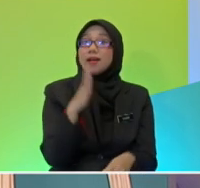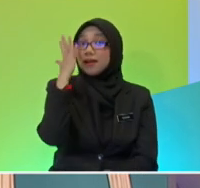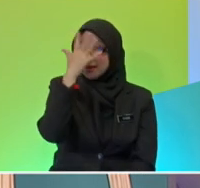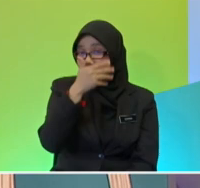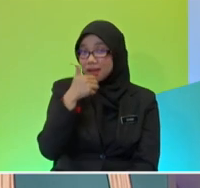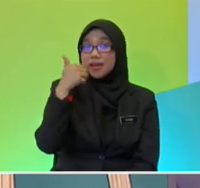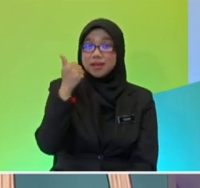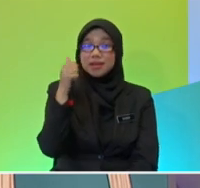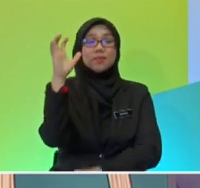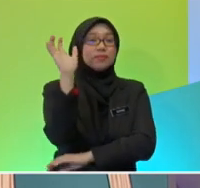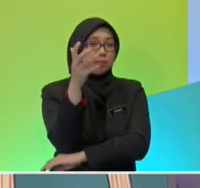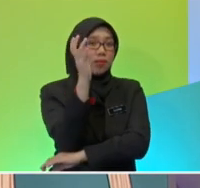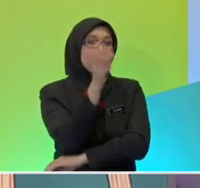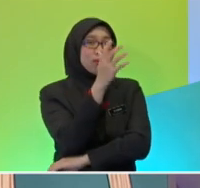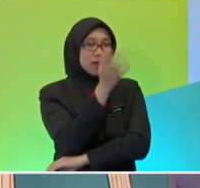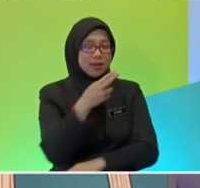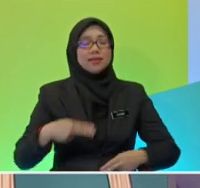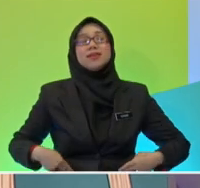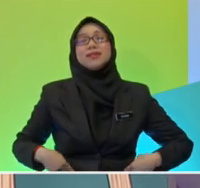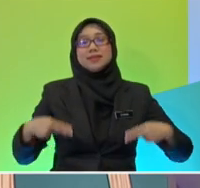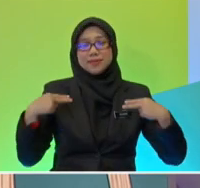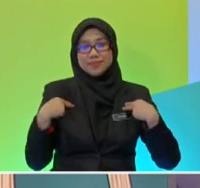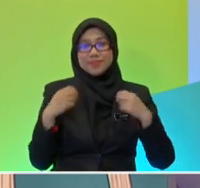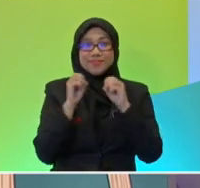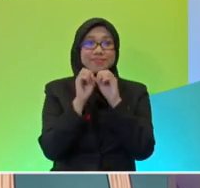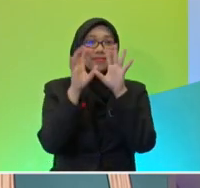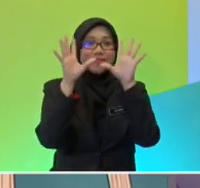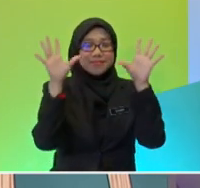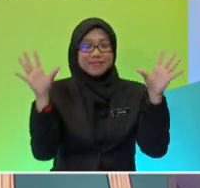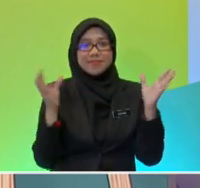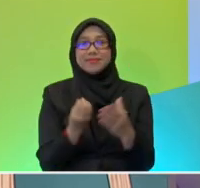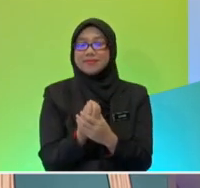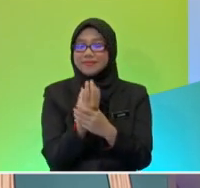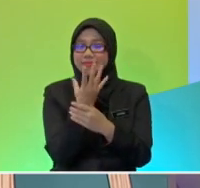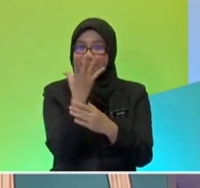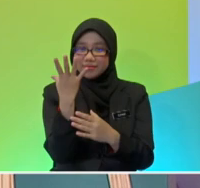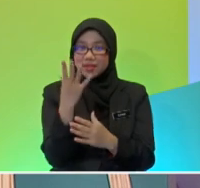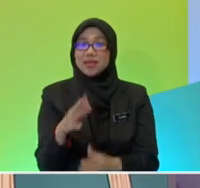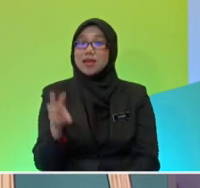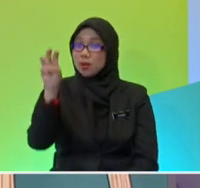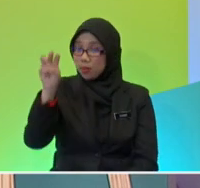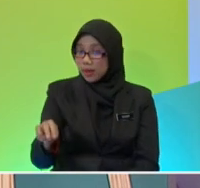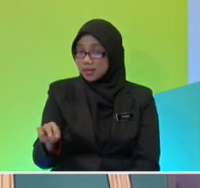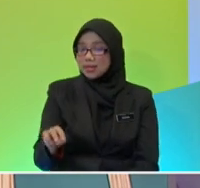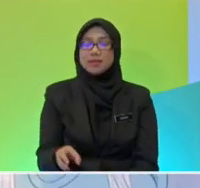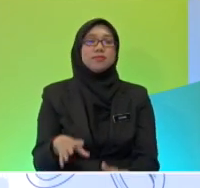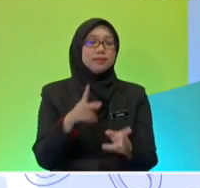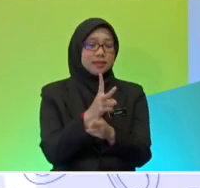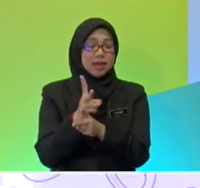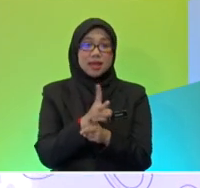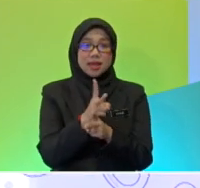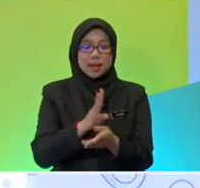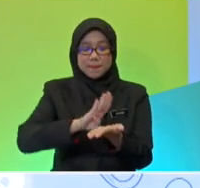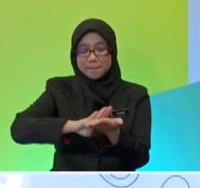biarlah pokok tuh hidup dengan subuh dengan segar jadi saya wajib menjaga kebersihan dan keindahan